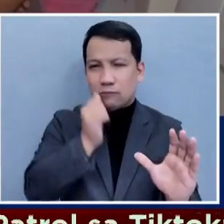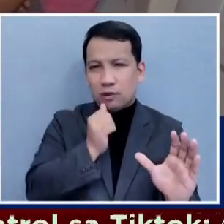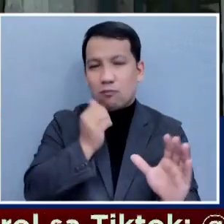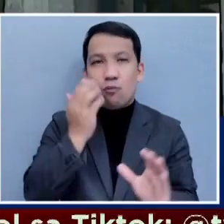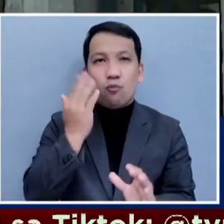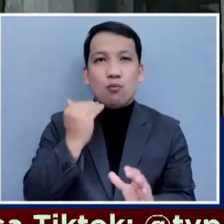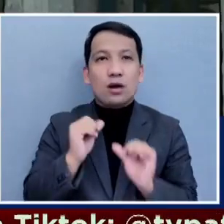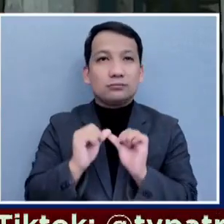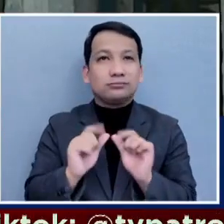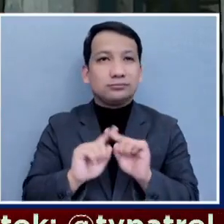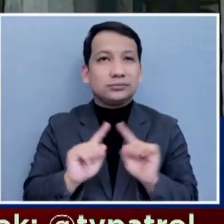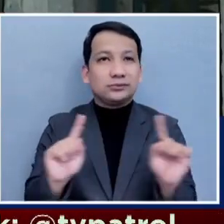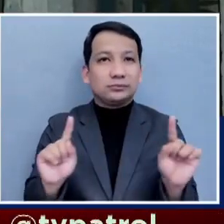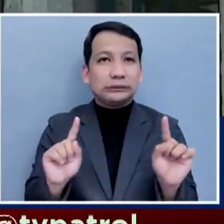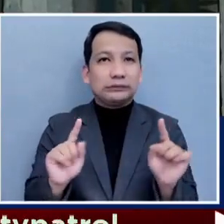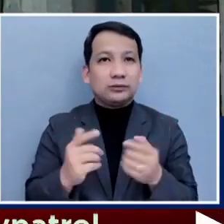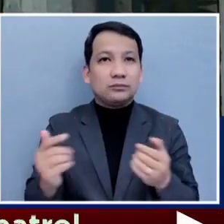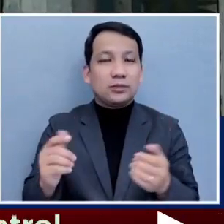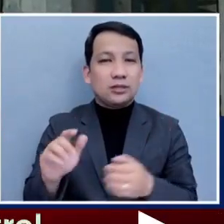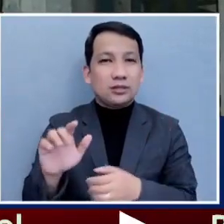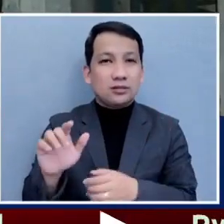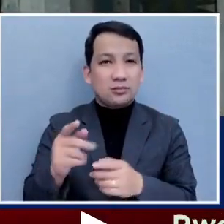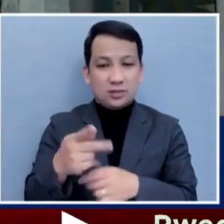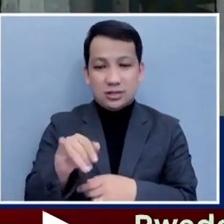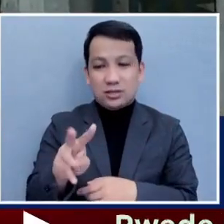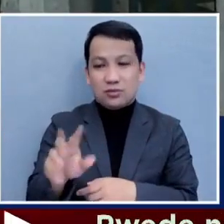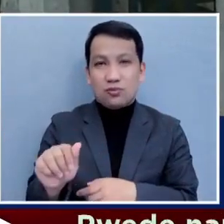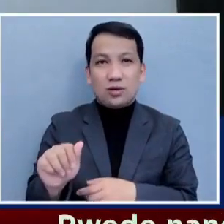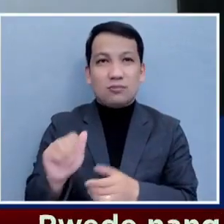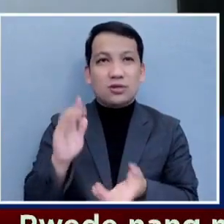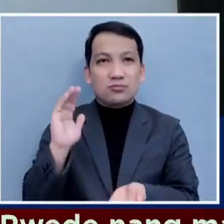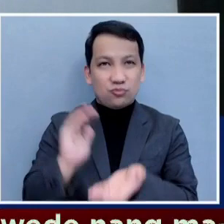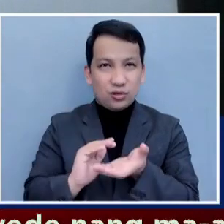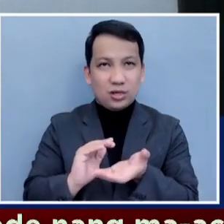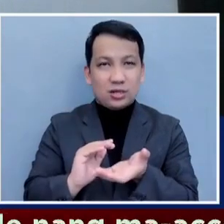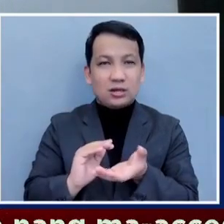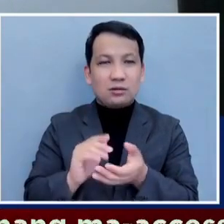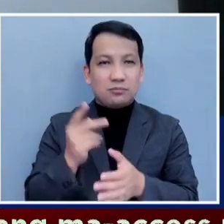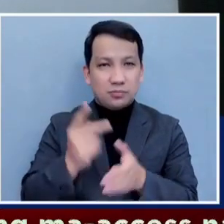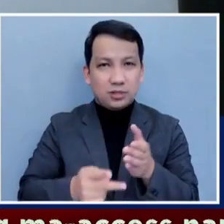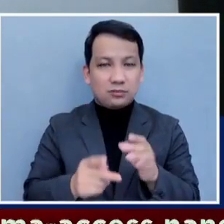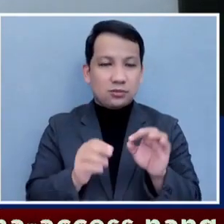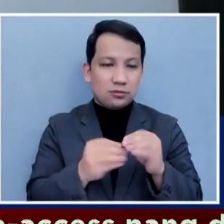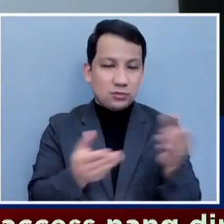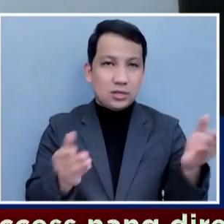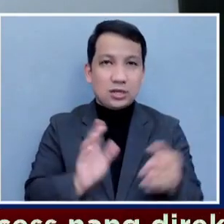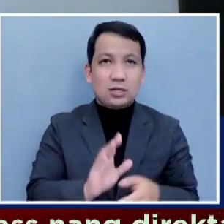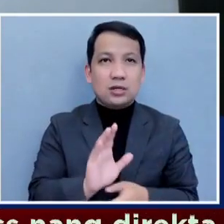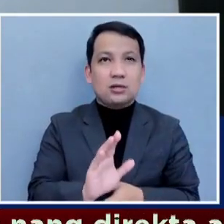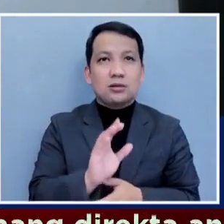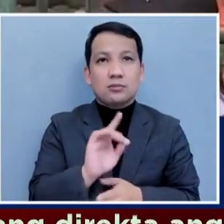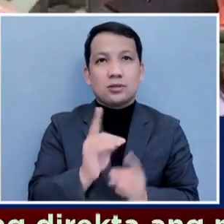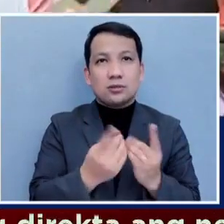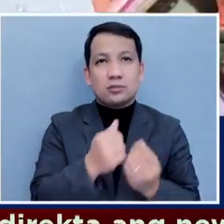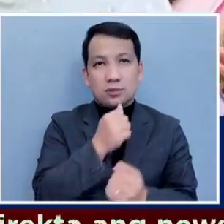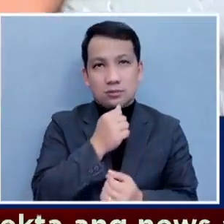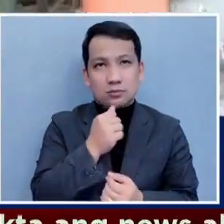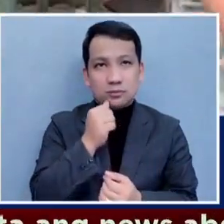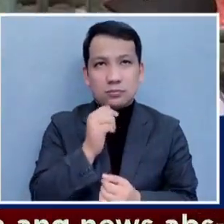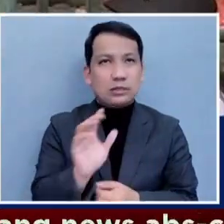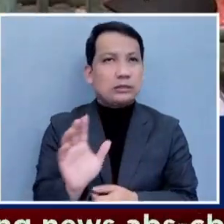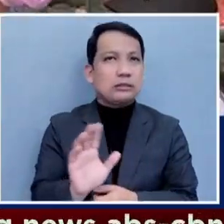malaki po ang diferensya ng presyo ng bigas sa Kadiwa kumpara sa mga palengke. Nilinaw po naman ng Department of Agriculture na